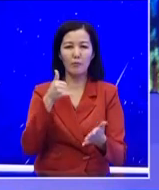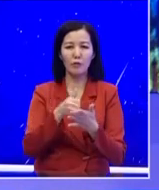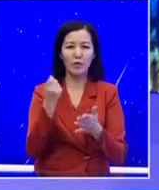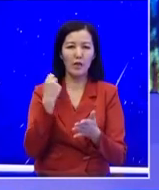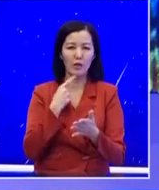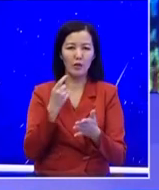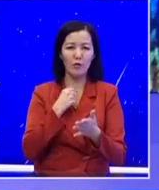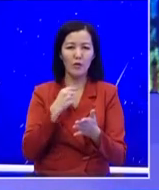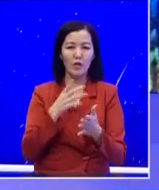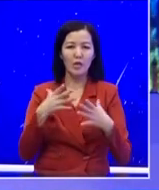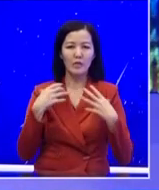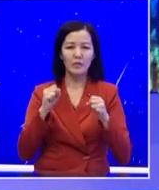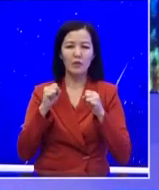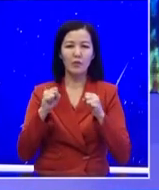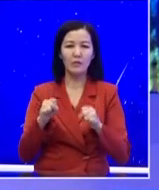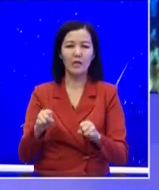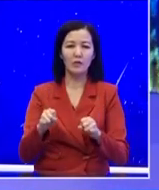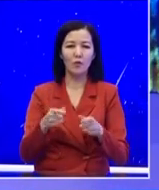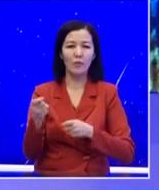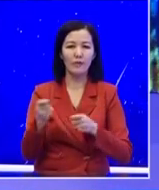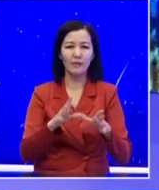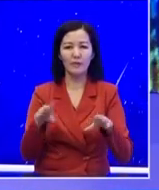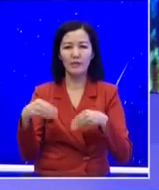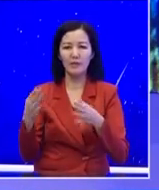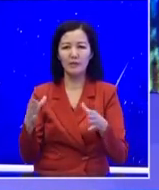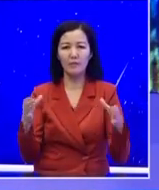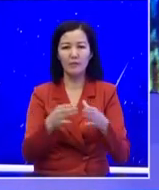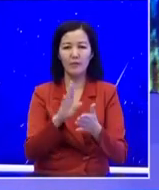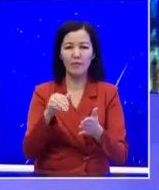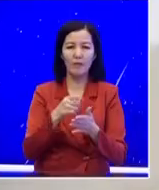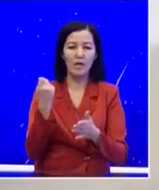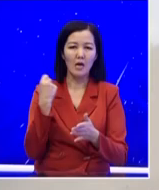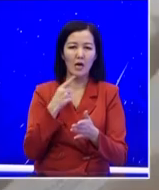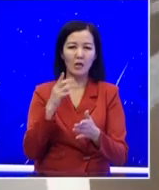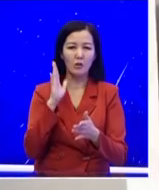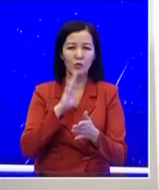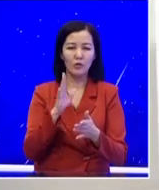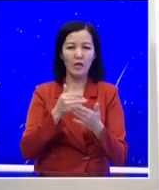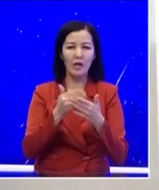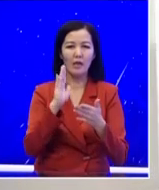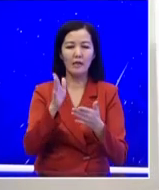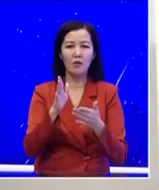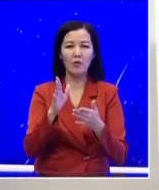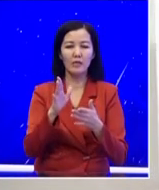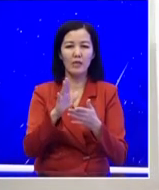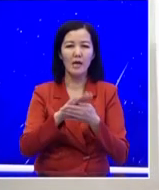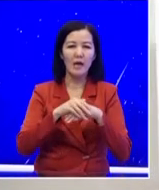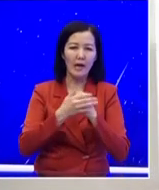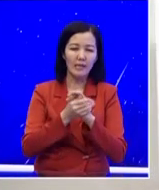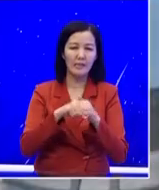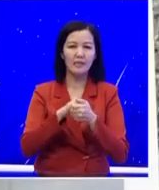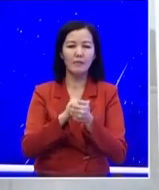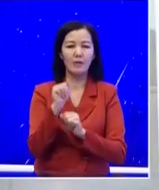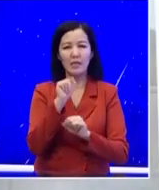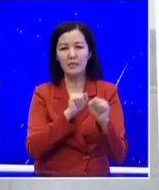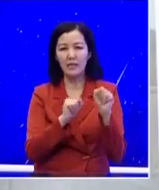алкоголь өнімдерін денсаулық сақтау басқармасына табыстады. Департамент басшылығы алкогольдік сұйықтықтарды алдағы уақытта